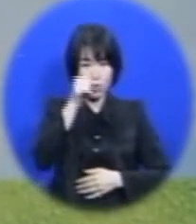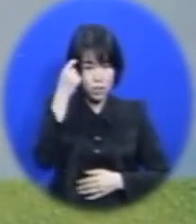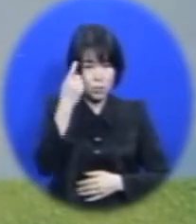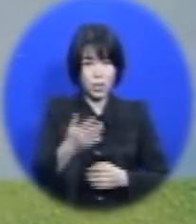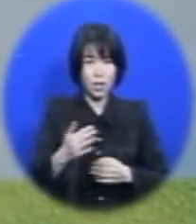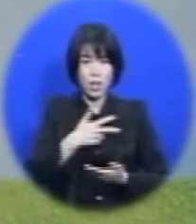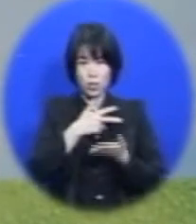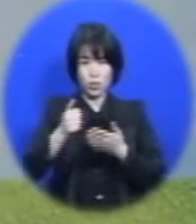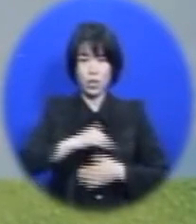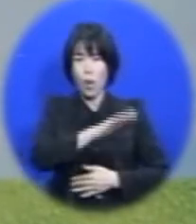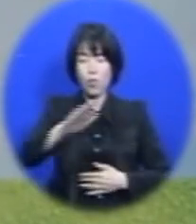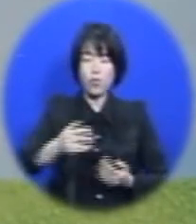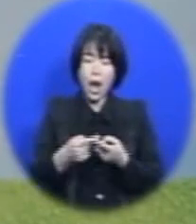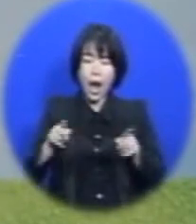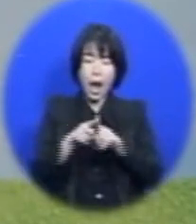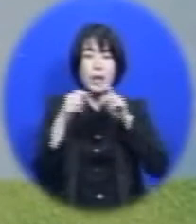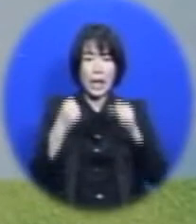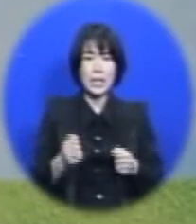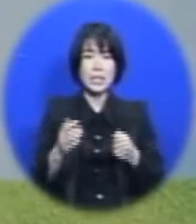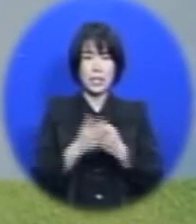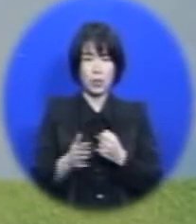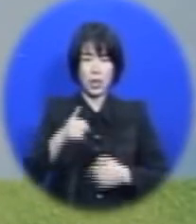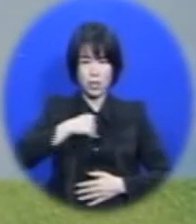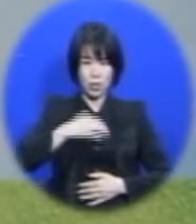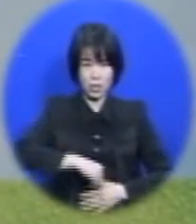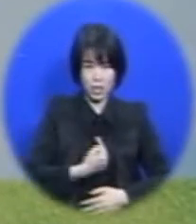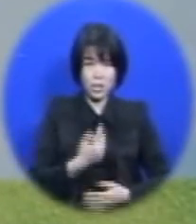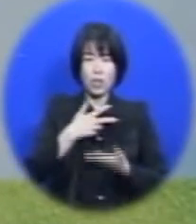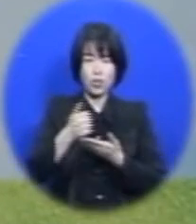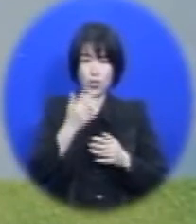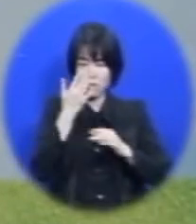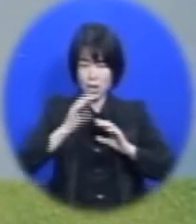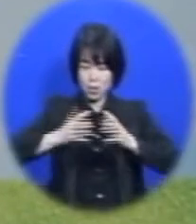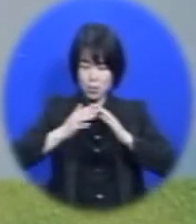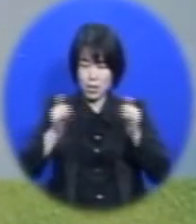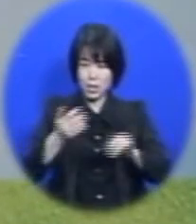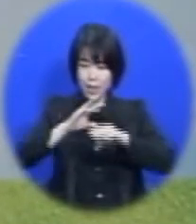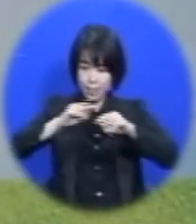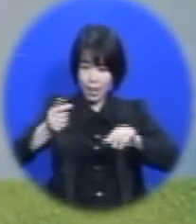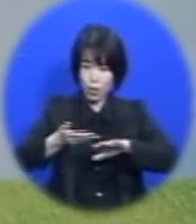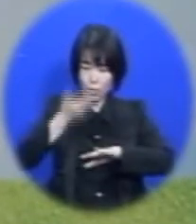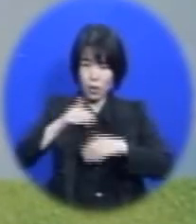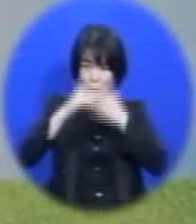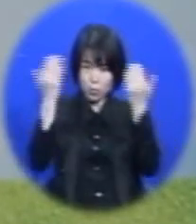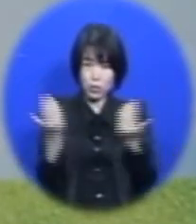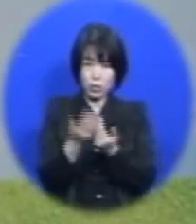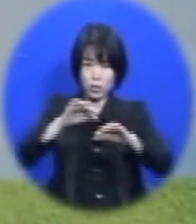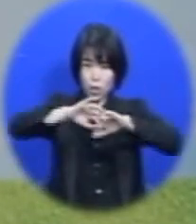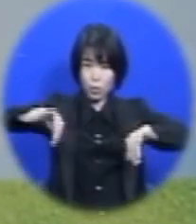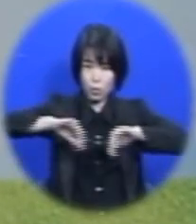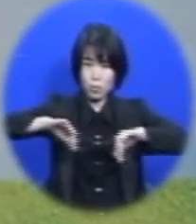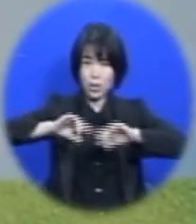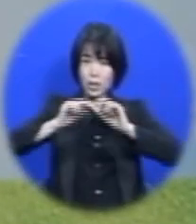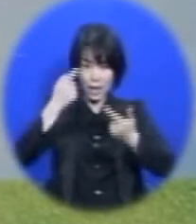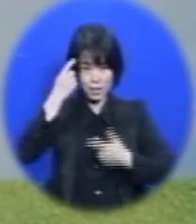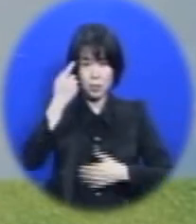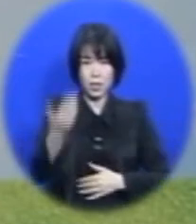주님께서 우리와 함께 계심으로 저 자신과 주님의 백성이 땅 위에 있는 모든 백성과 구별되는 것이